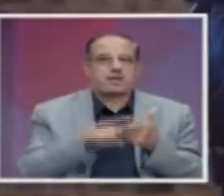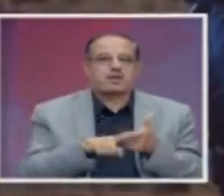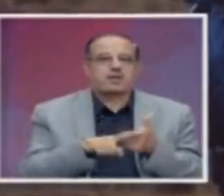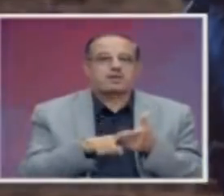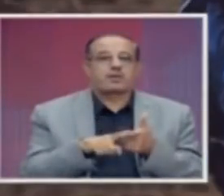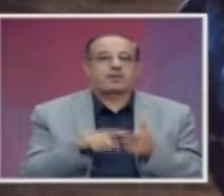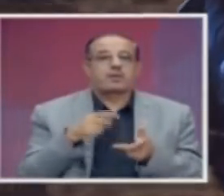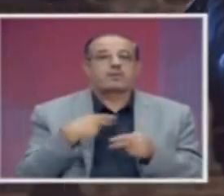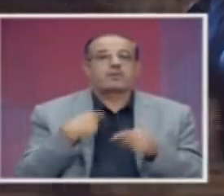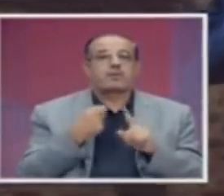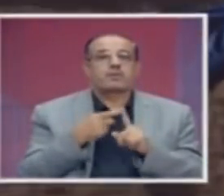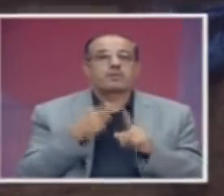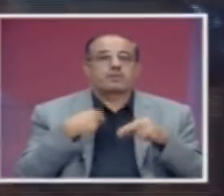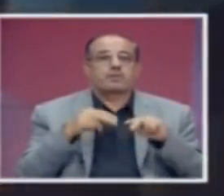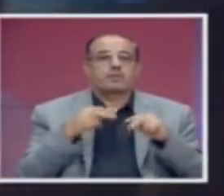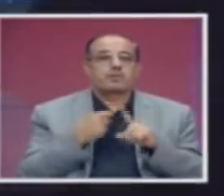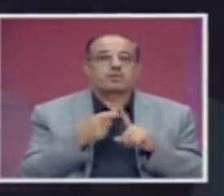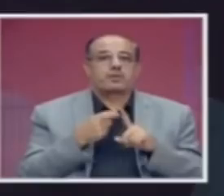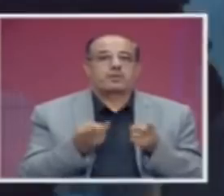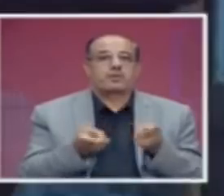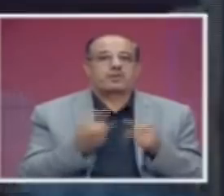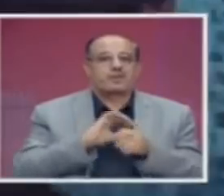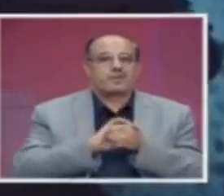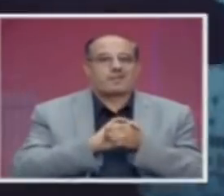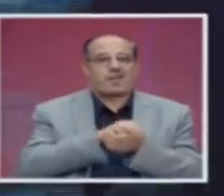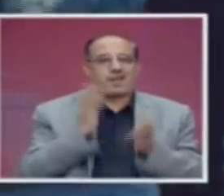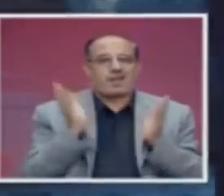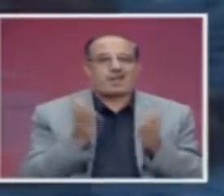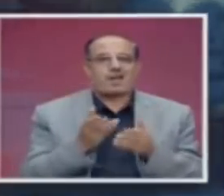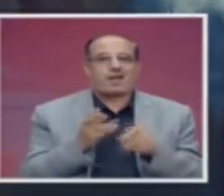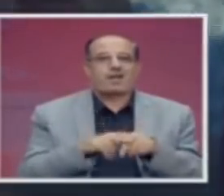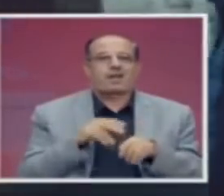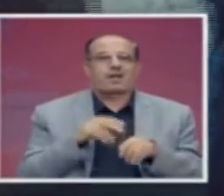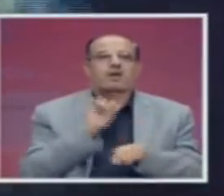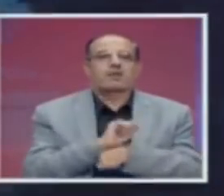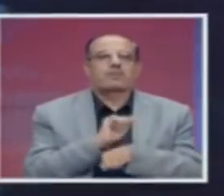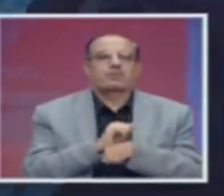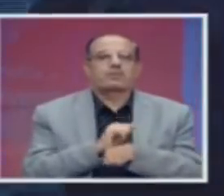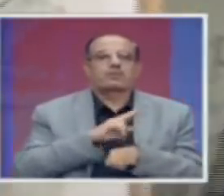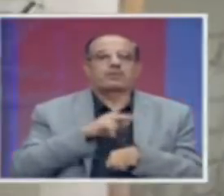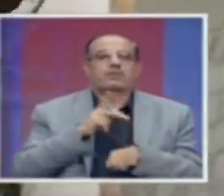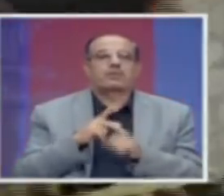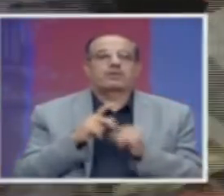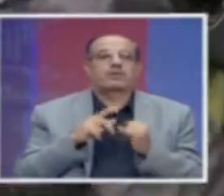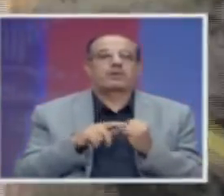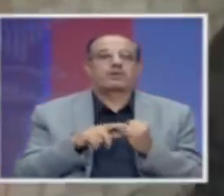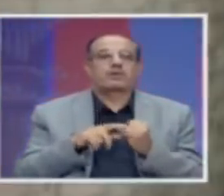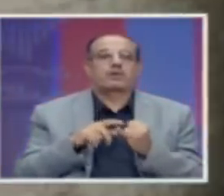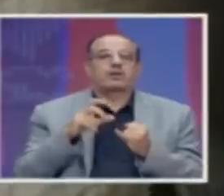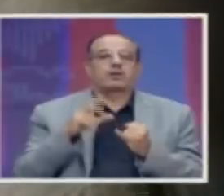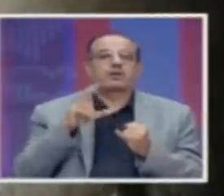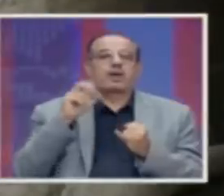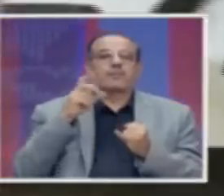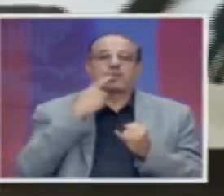نارية والإتجار بالمخدرات والسرقة بالإكراه، والمحكوم عليهم بأحكام تتراوح ما بين السجن